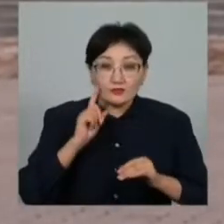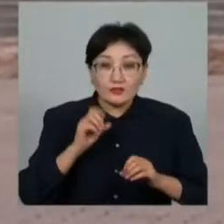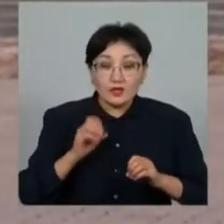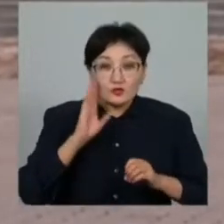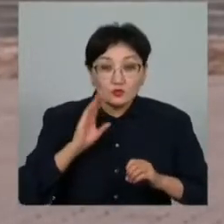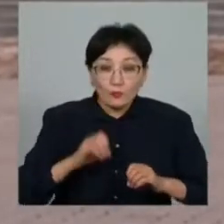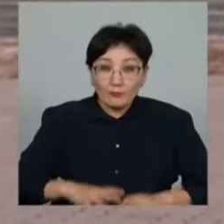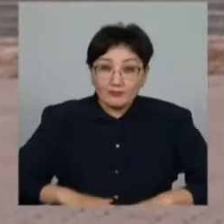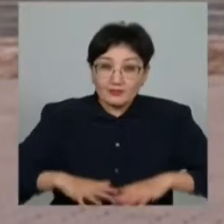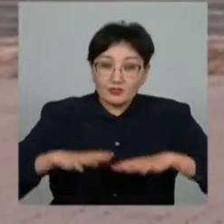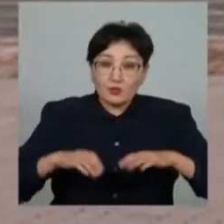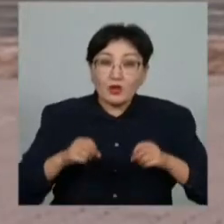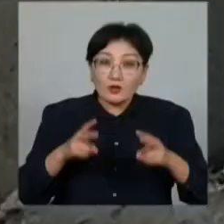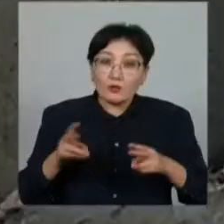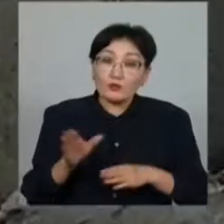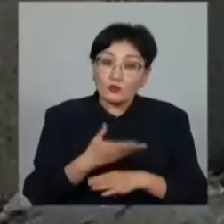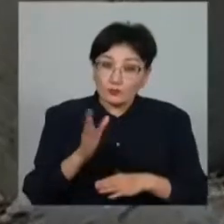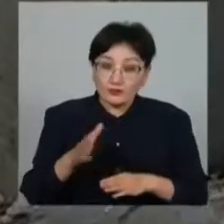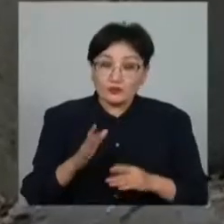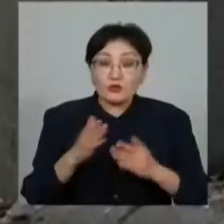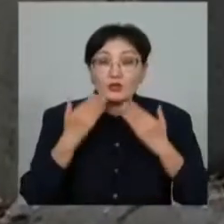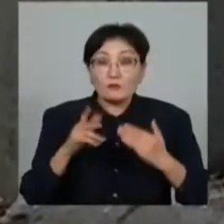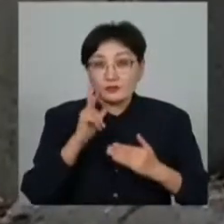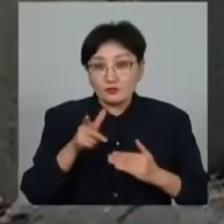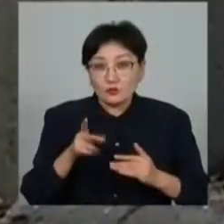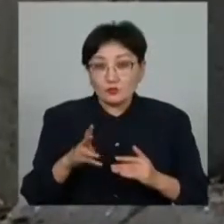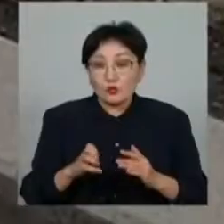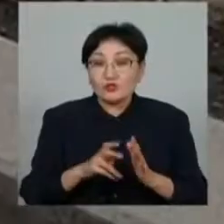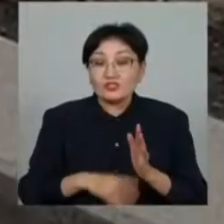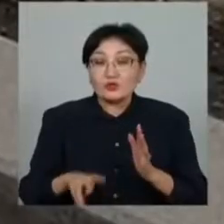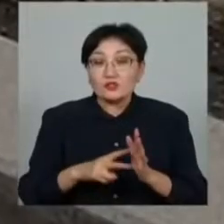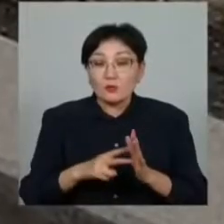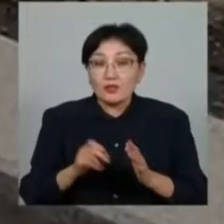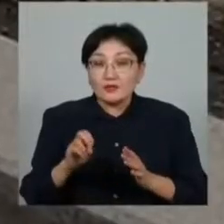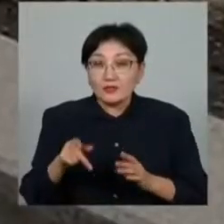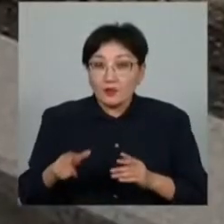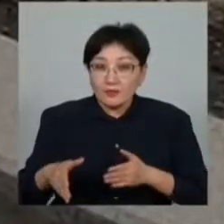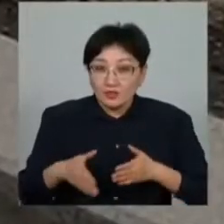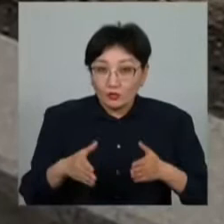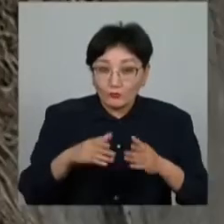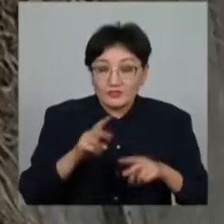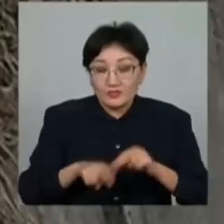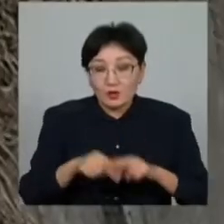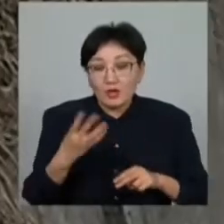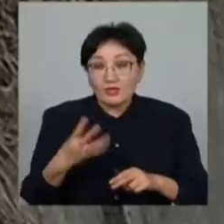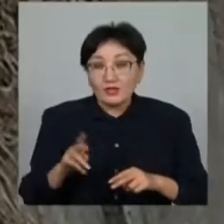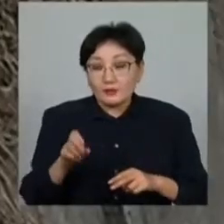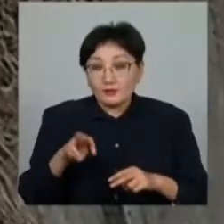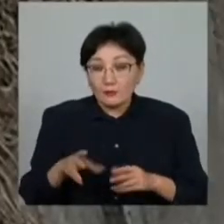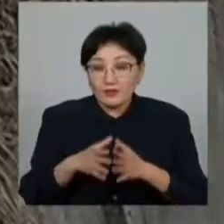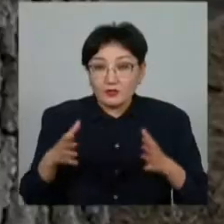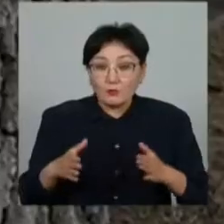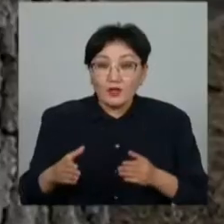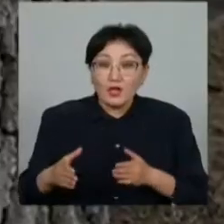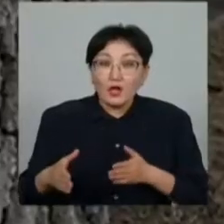қаупі жойылатын болады. Соңғы 3 жылда қалада 497 шақырым арық желісі салынып, 40 шақырымнан астам өзен